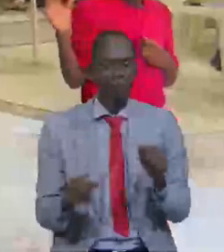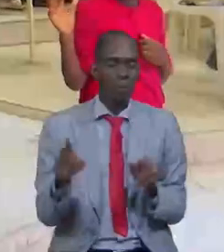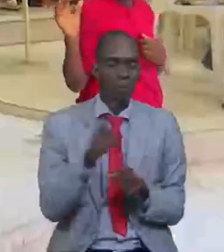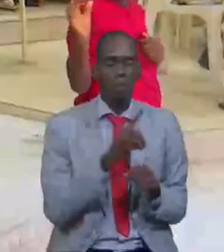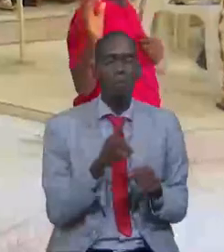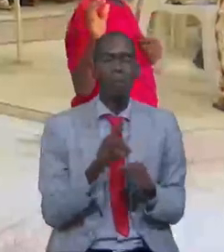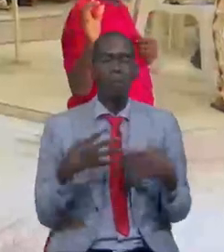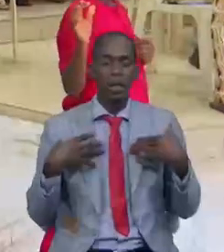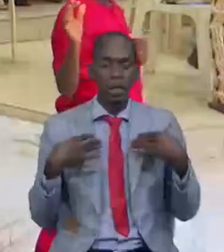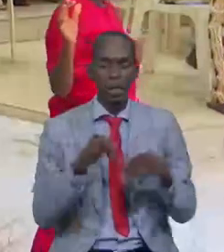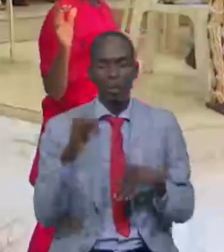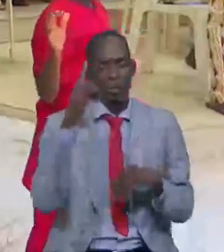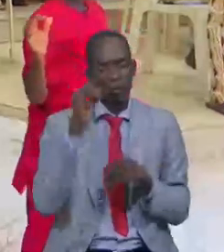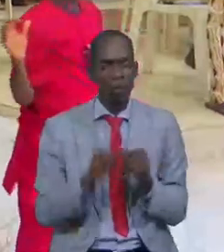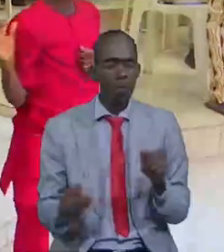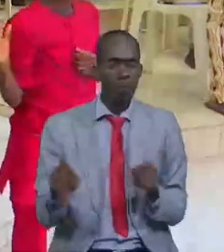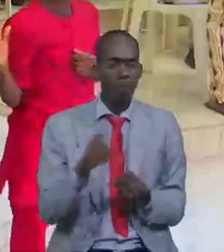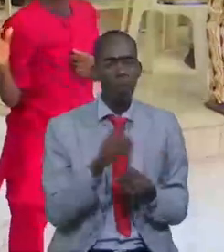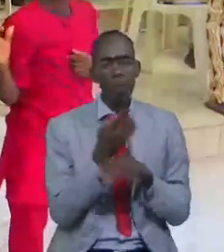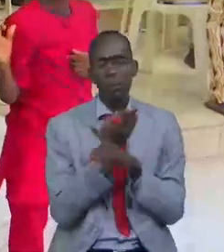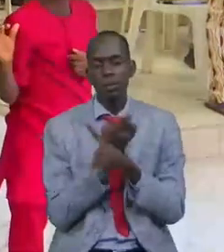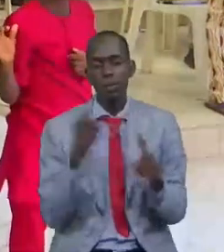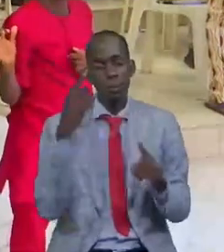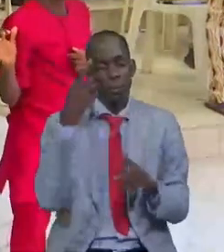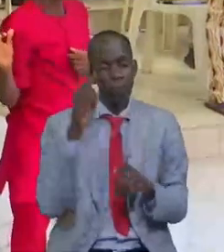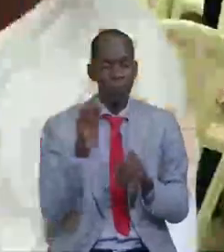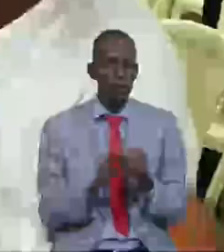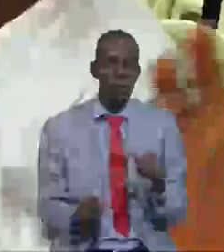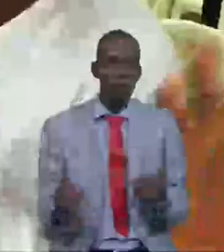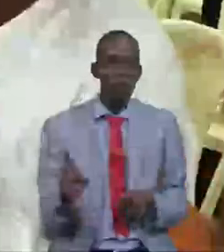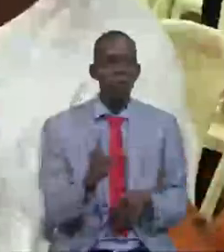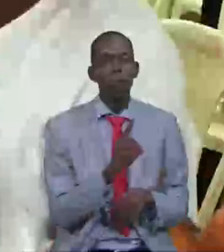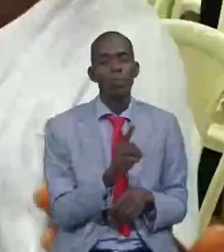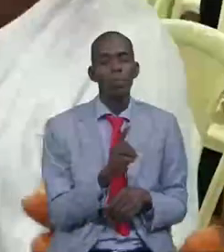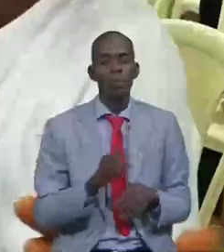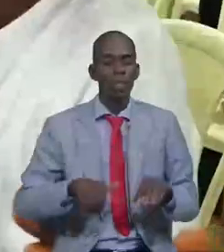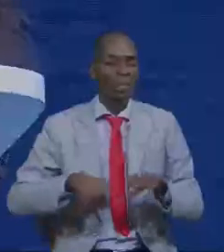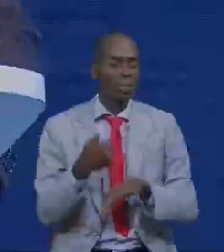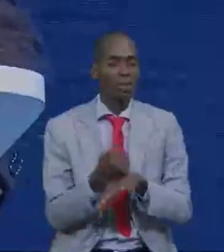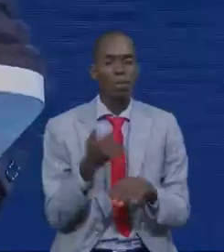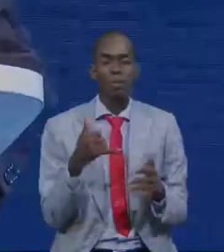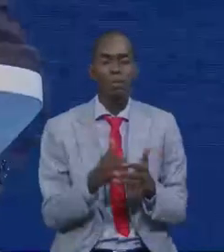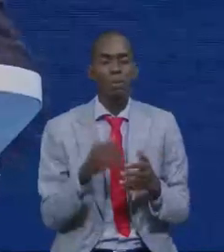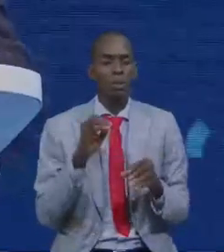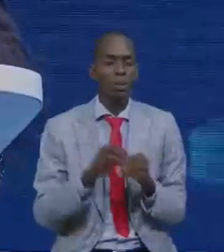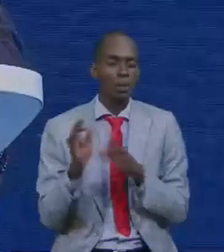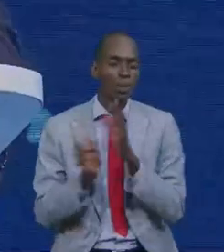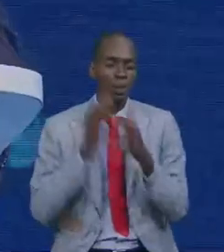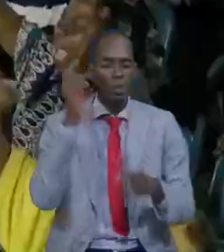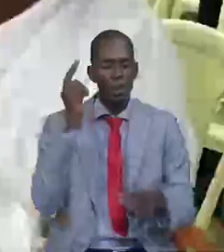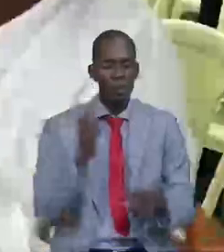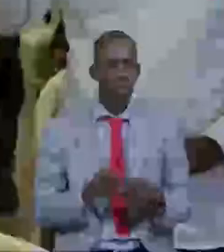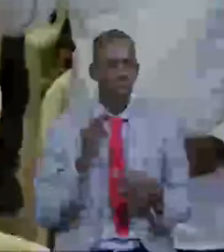le monde. Délivrance pour tout le monde. Confirme-le au nom de Jésus.